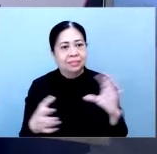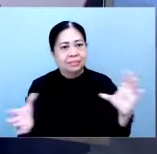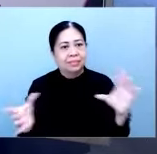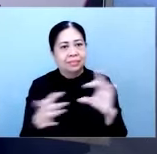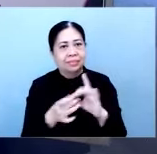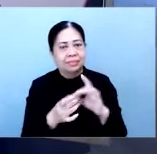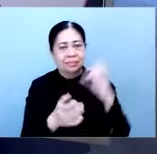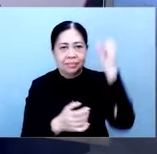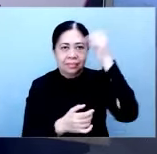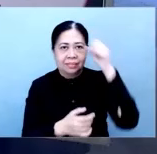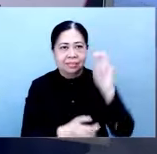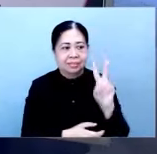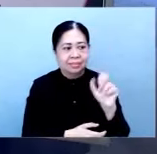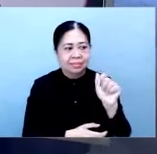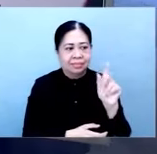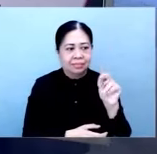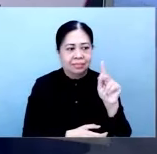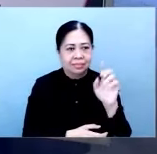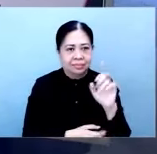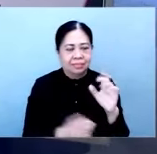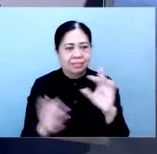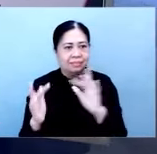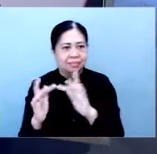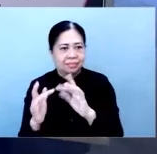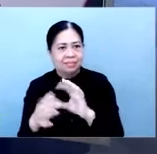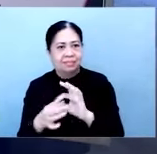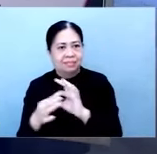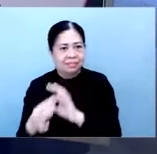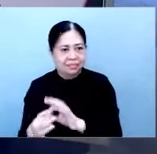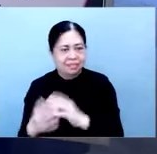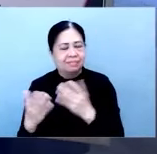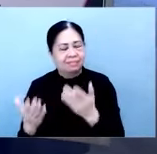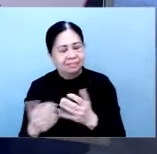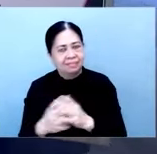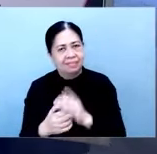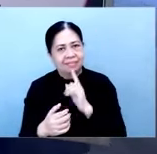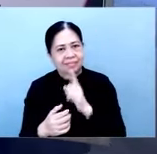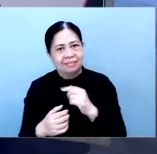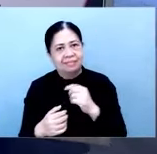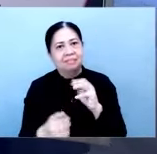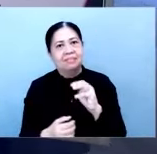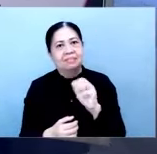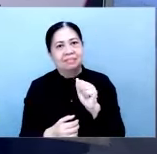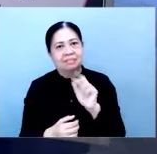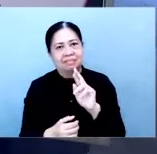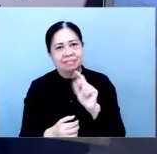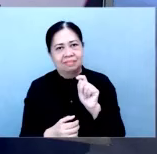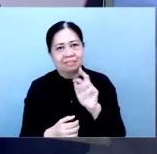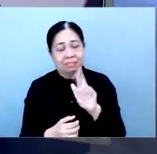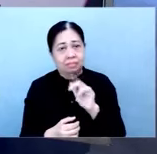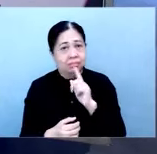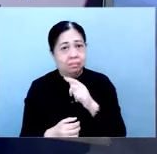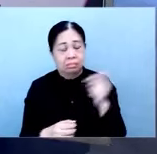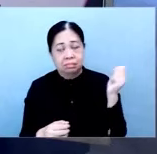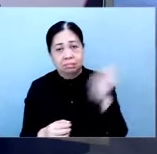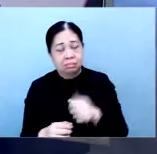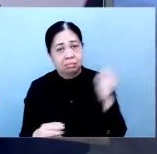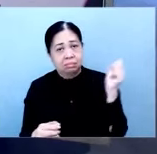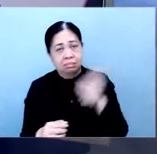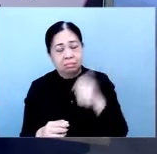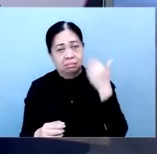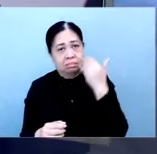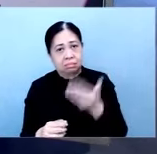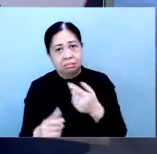Saint Valentinus with romantic. But actually, martyr pala. Yeah, he was clubbed lang and then